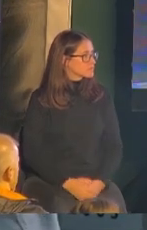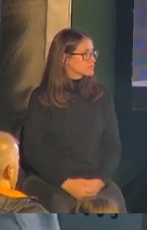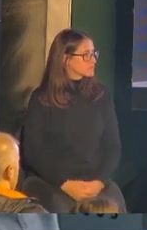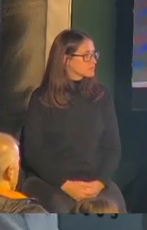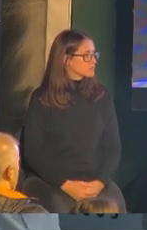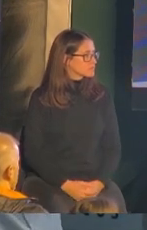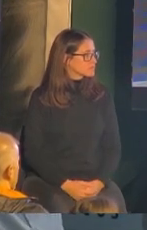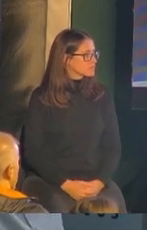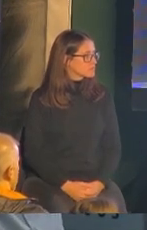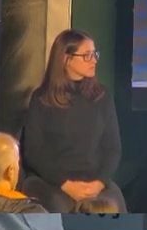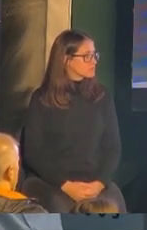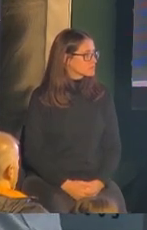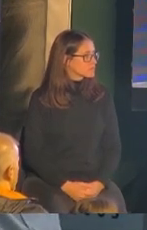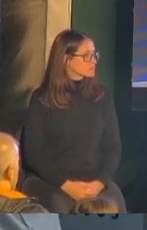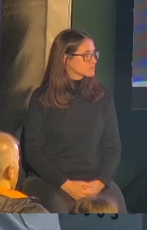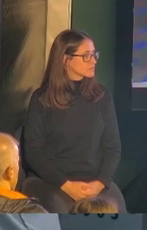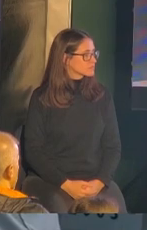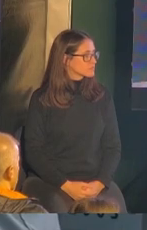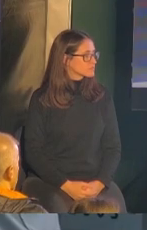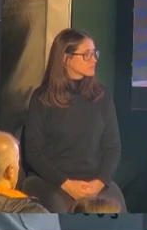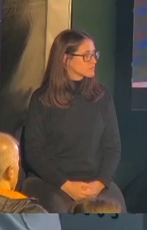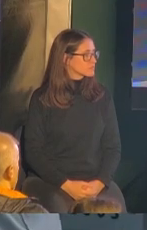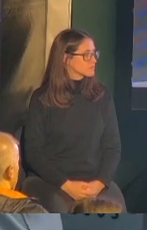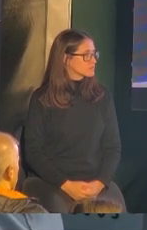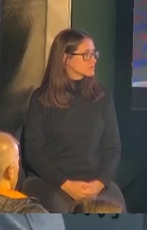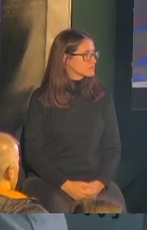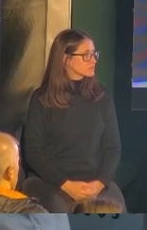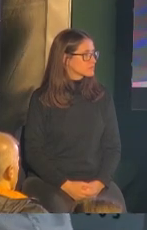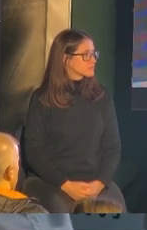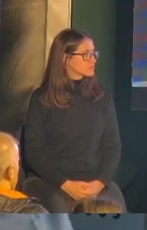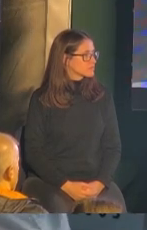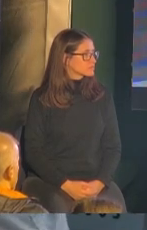i anem combinant les dues parts, sense por.